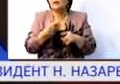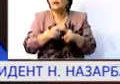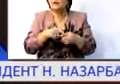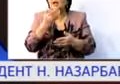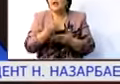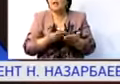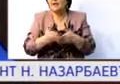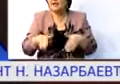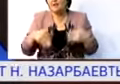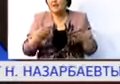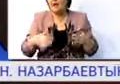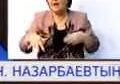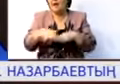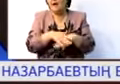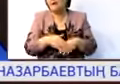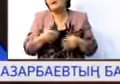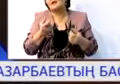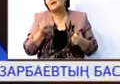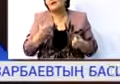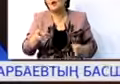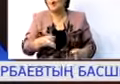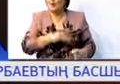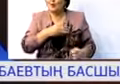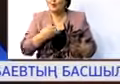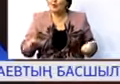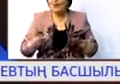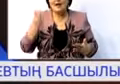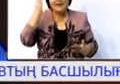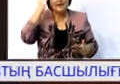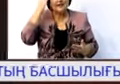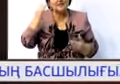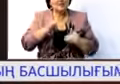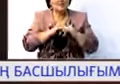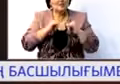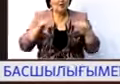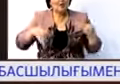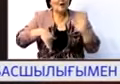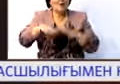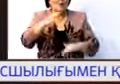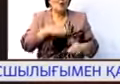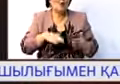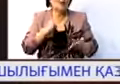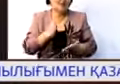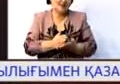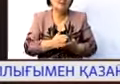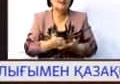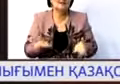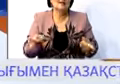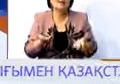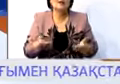мәлімет беріліп жатса, халықтың кішкентай көңіл күйі көтеріліп, сана сезімінде бір жақсы қуаныш ұялауына керек